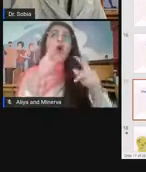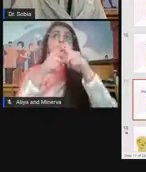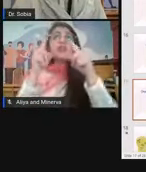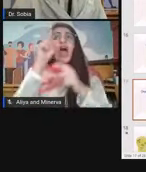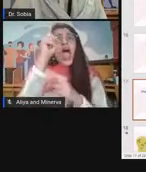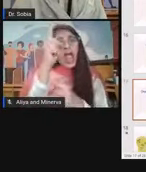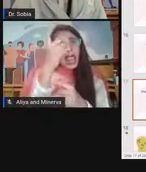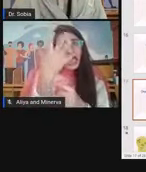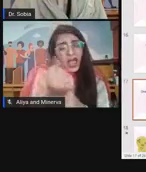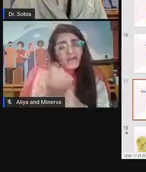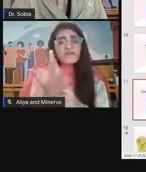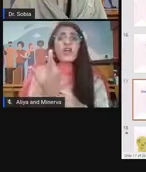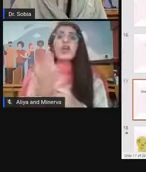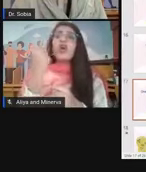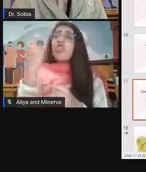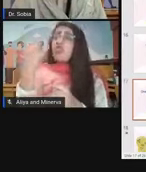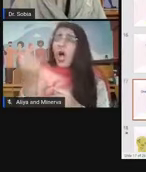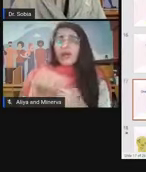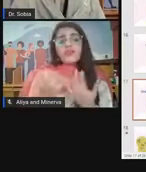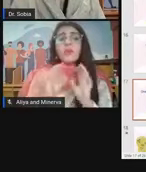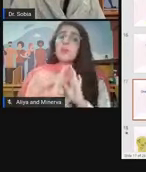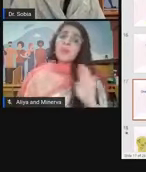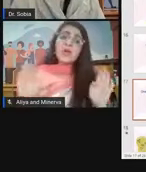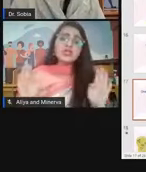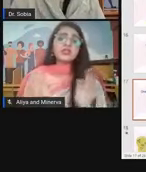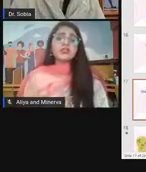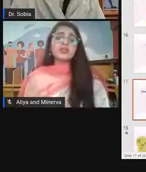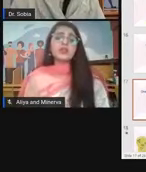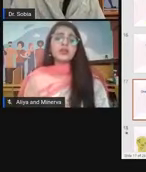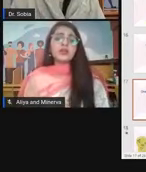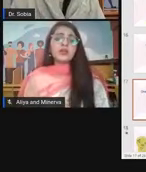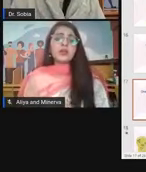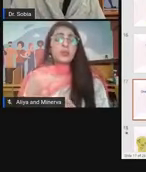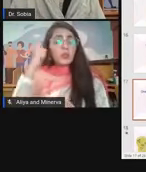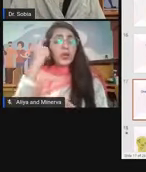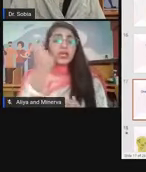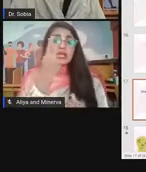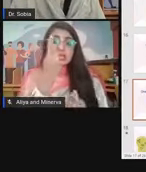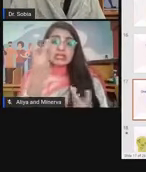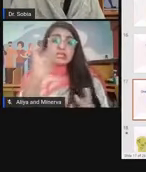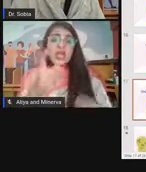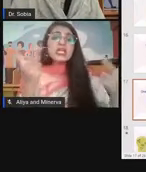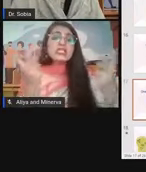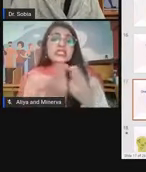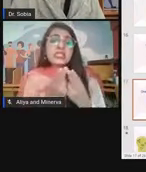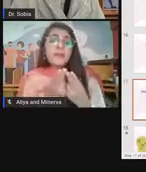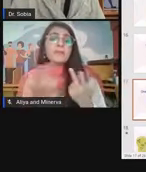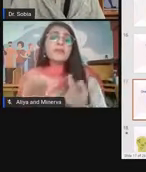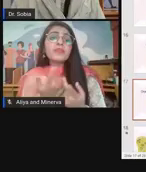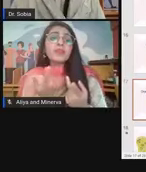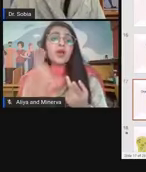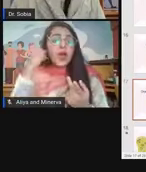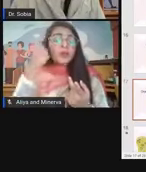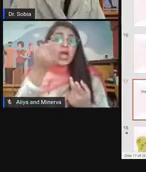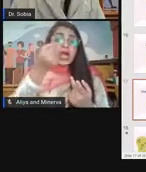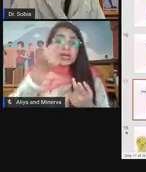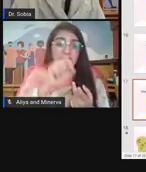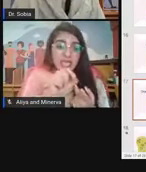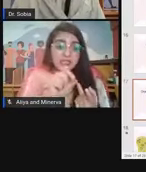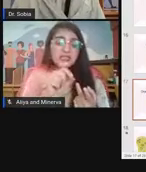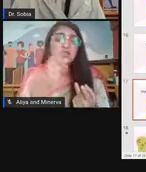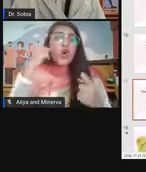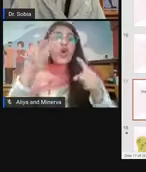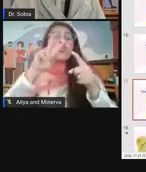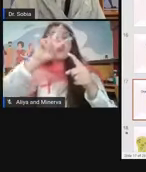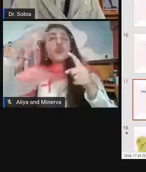किसी patient में सिर्फ एक symptom के साथ भी आया जा सकता है. अच्छा, इसमें से कुछ symptoms वो हैं जो कि benign breast diseases या breast